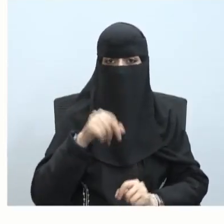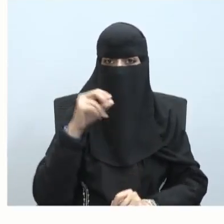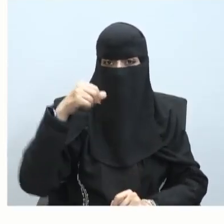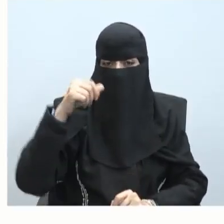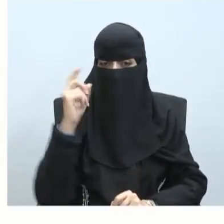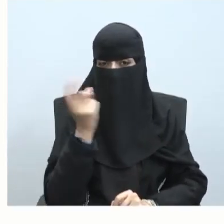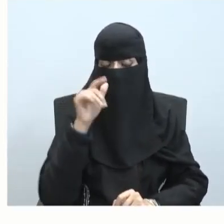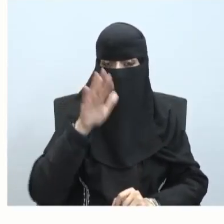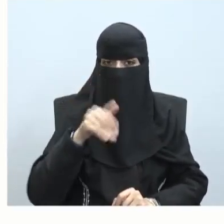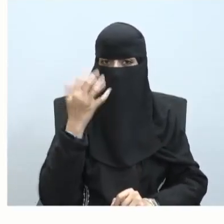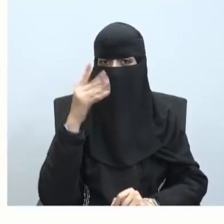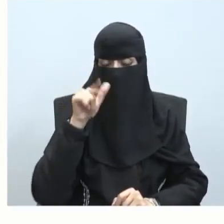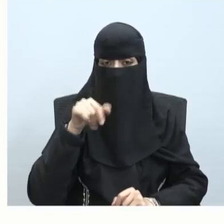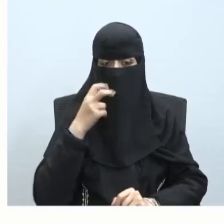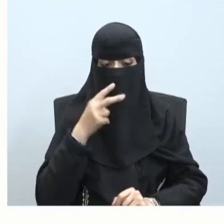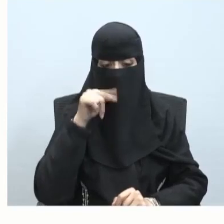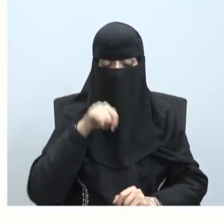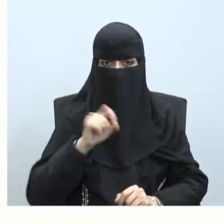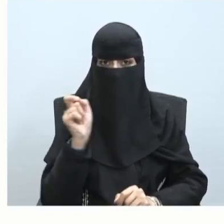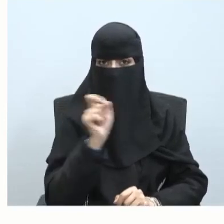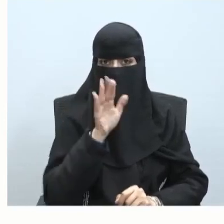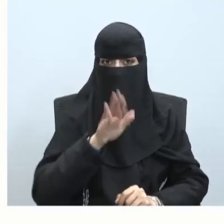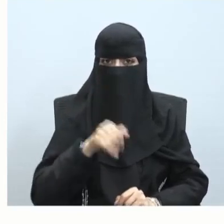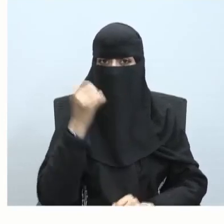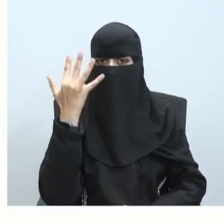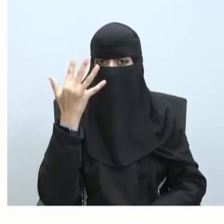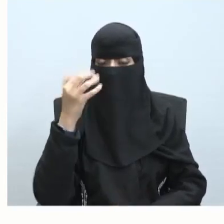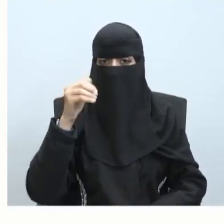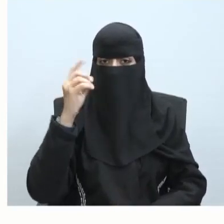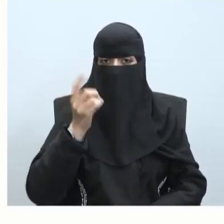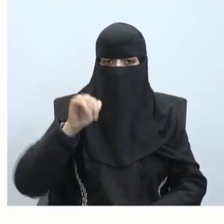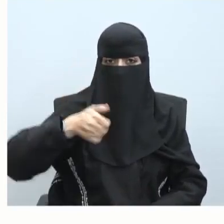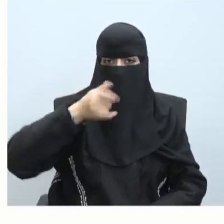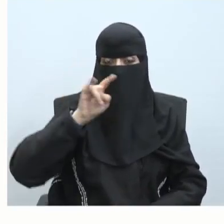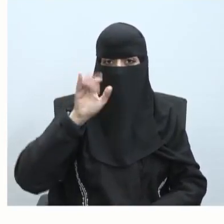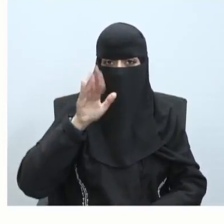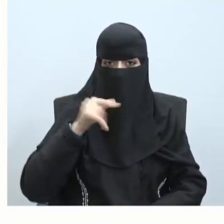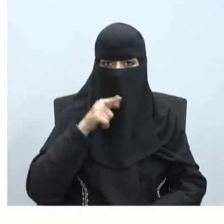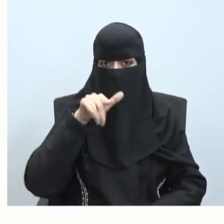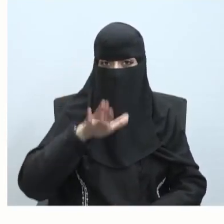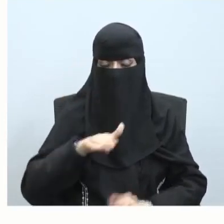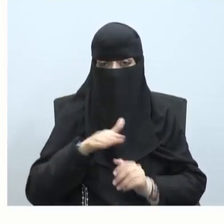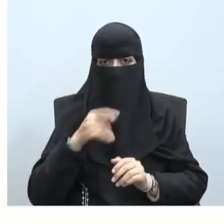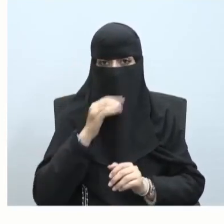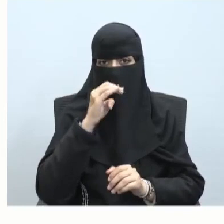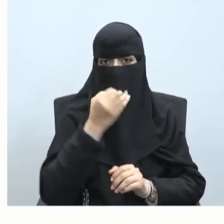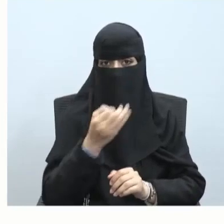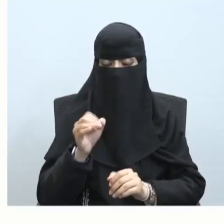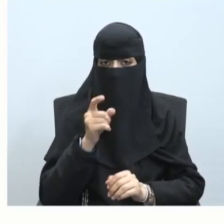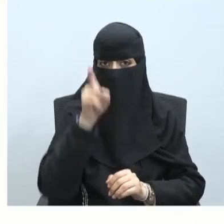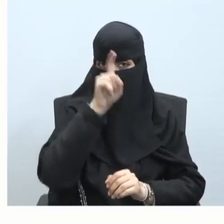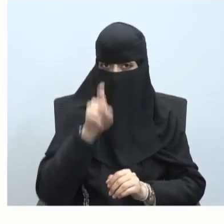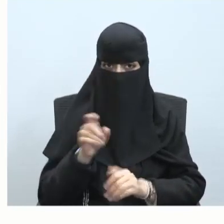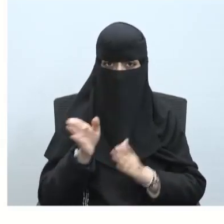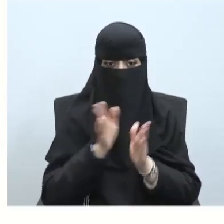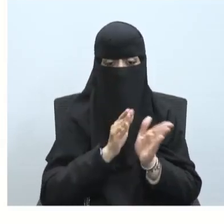نقديه من فئه خمس ريالات ونرى انه كتب عليها ريالات بارك الله فيكم اذا بهذا الشكل نكون اجبنا على